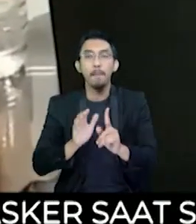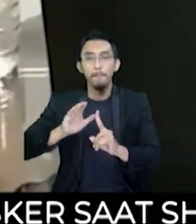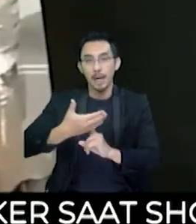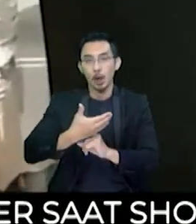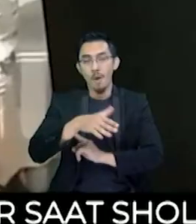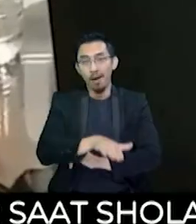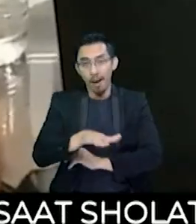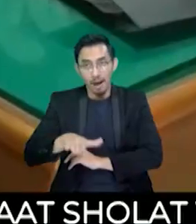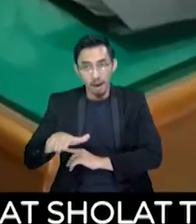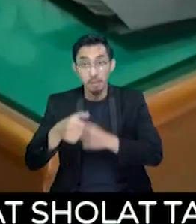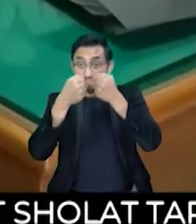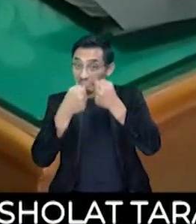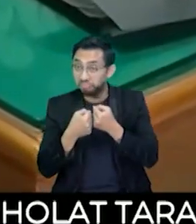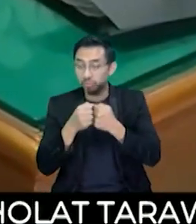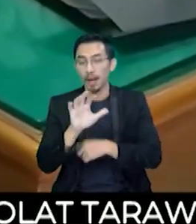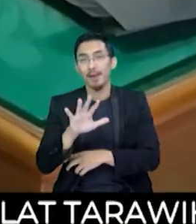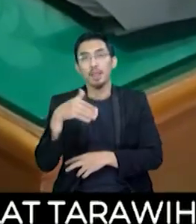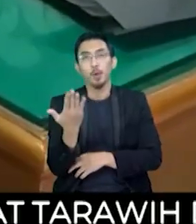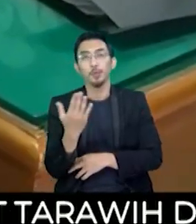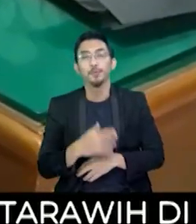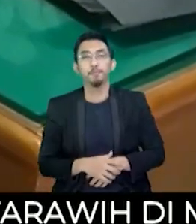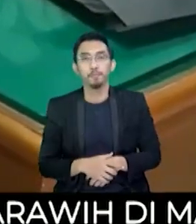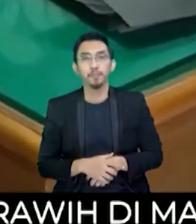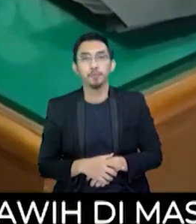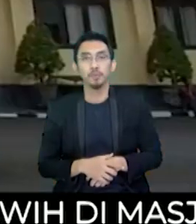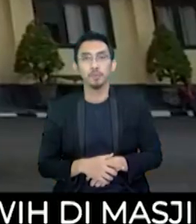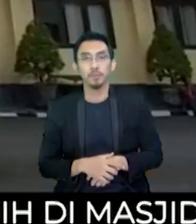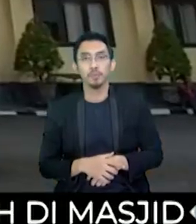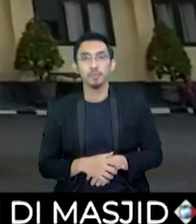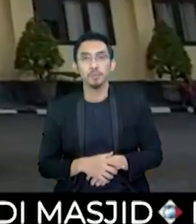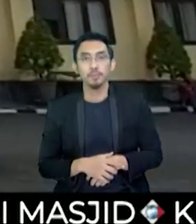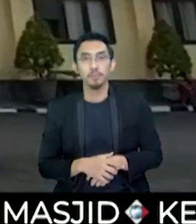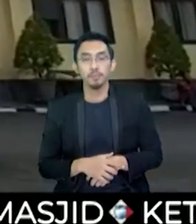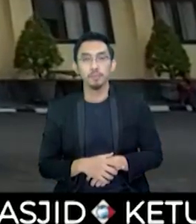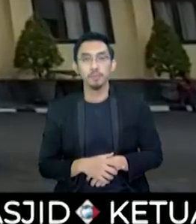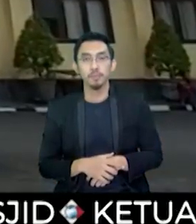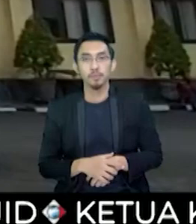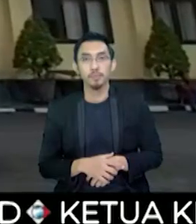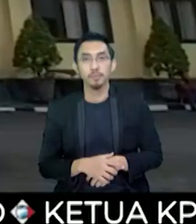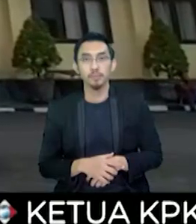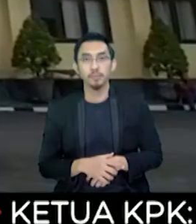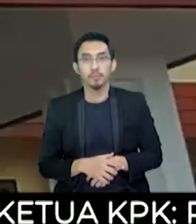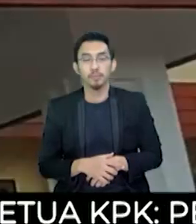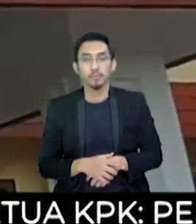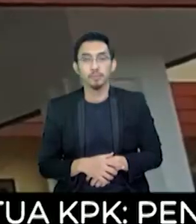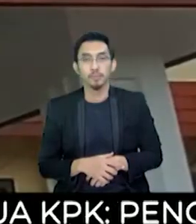5 tahun. Dari Pasuruan, Jawa Timur, Jaka Samudra, iNews, melaporkan.